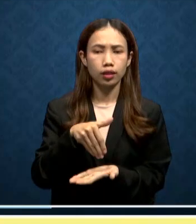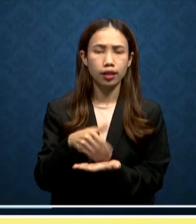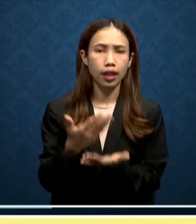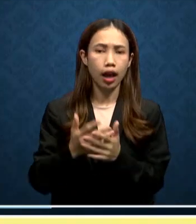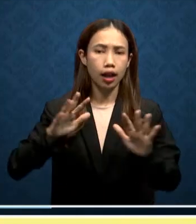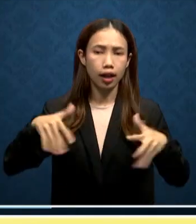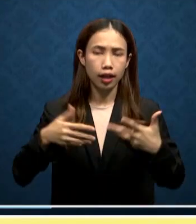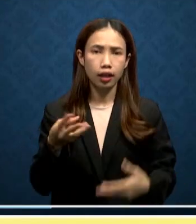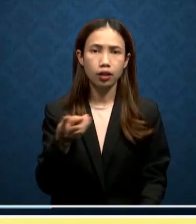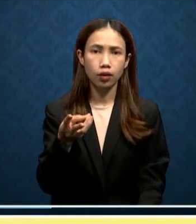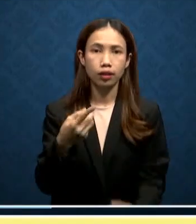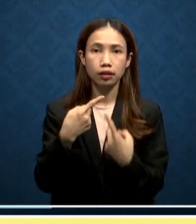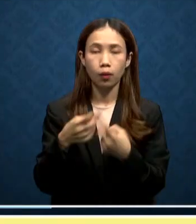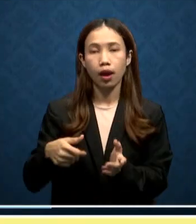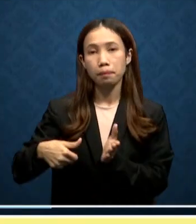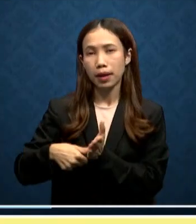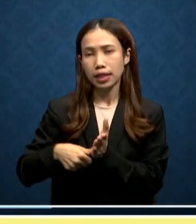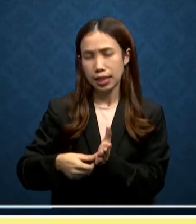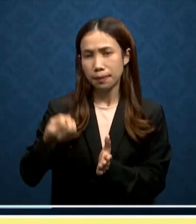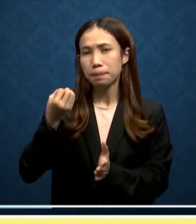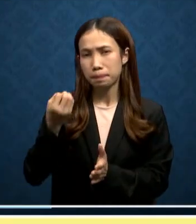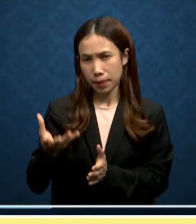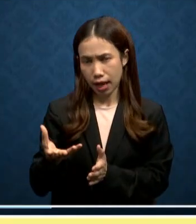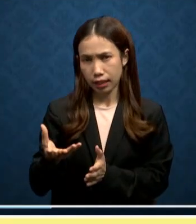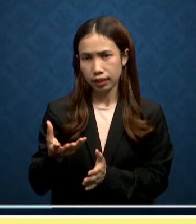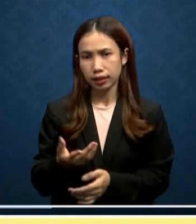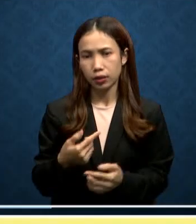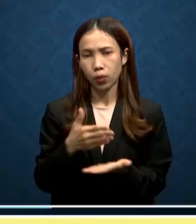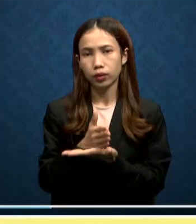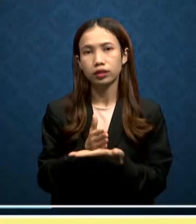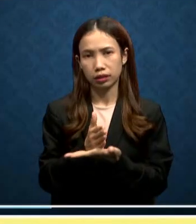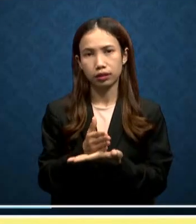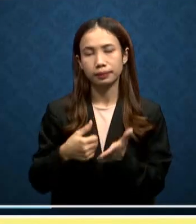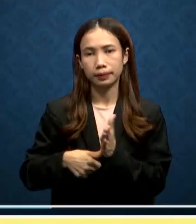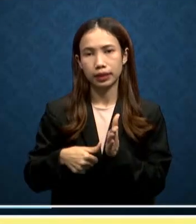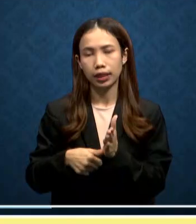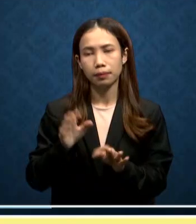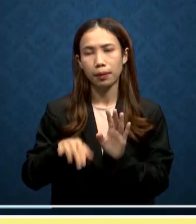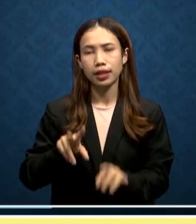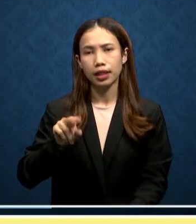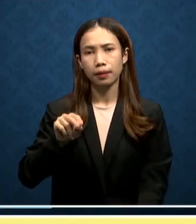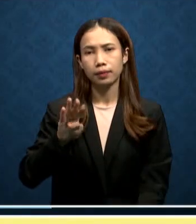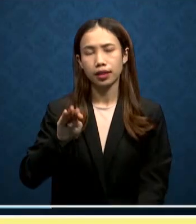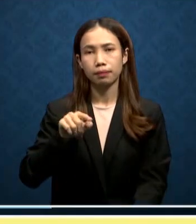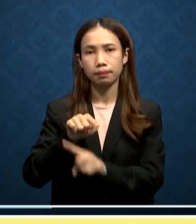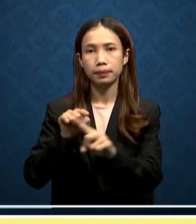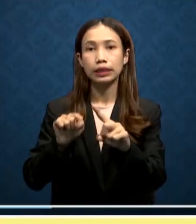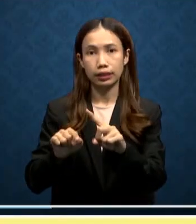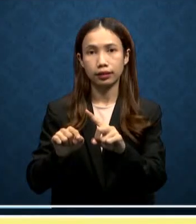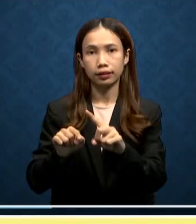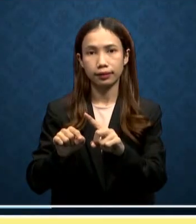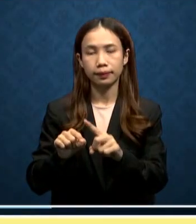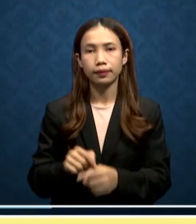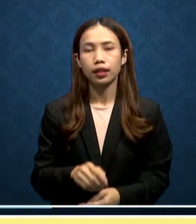มากนะแต่ว่าทำหนี้มากนะเกือบครึ่งนึงนะก็ประมาณ 3040%นะครับ